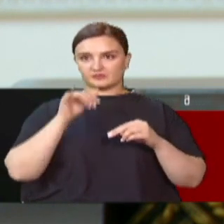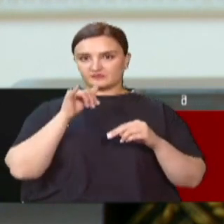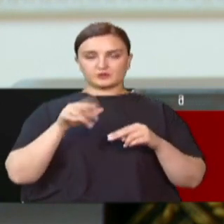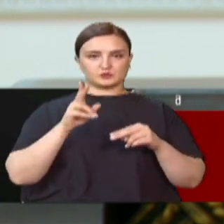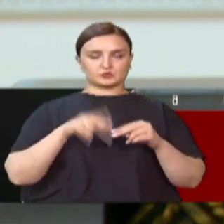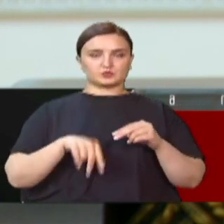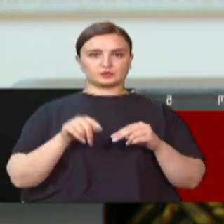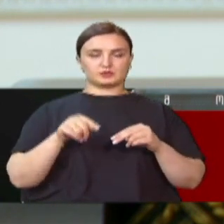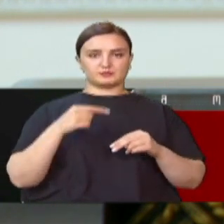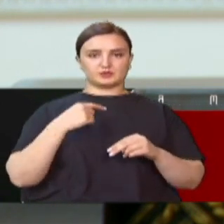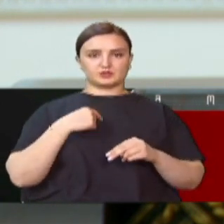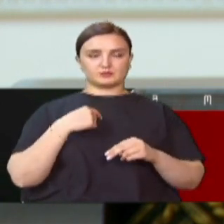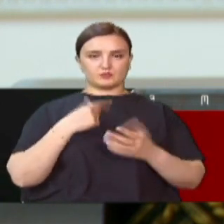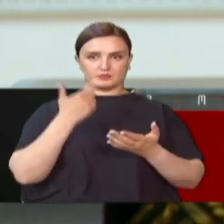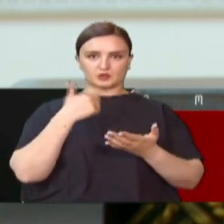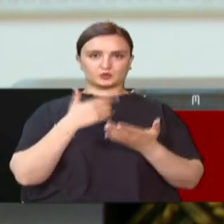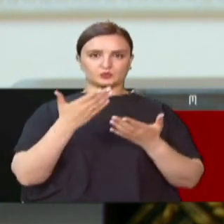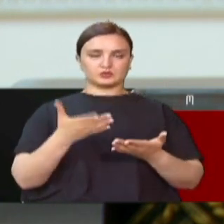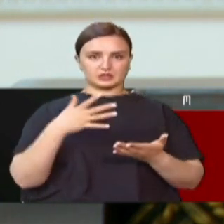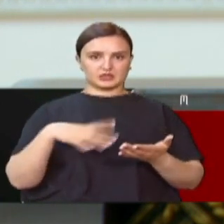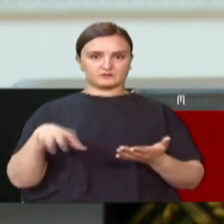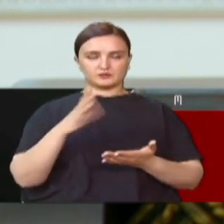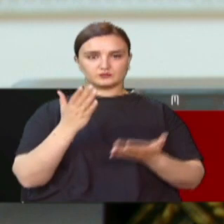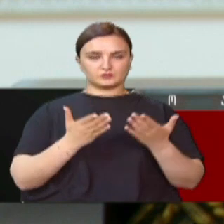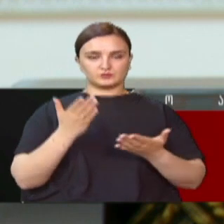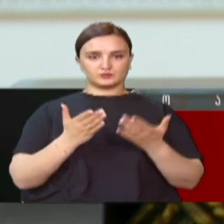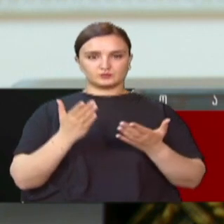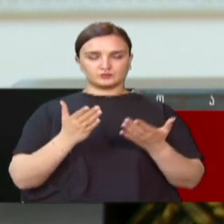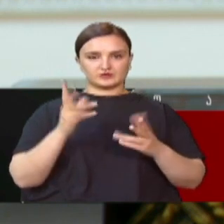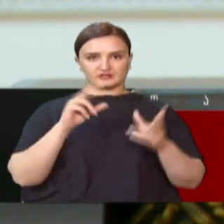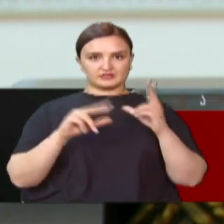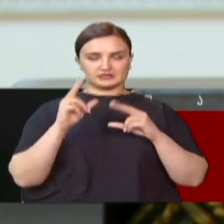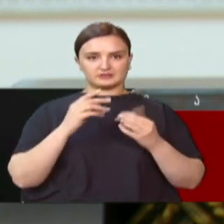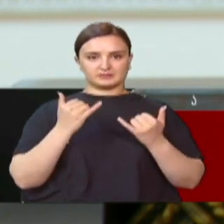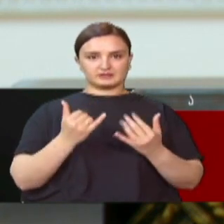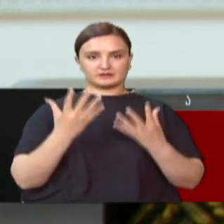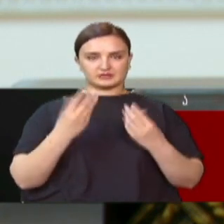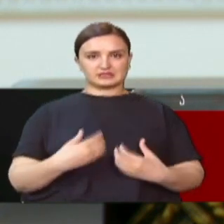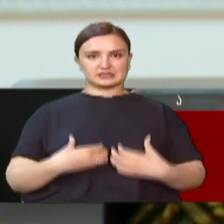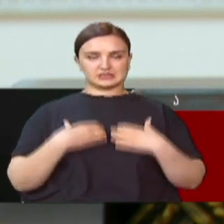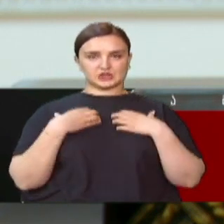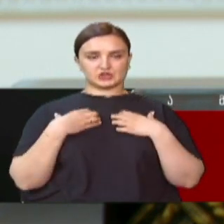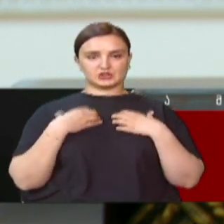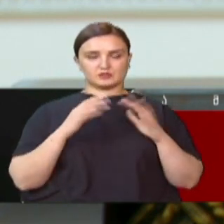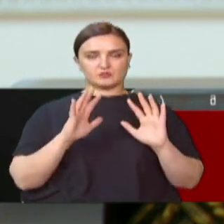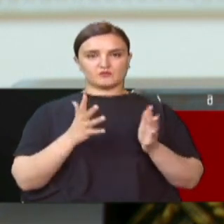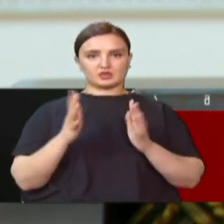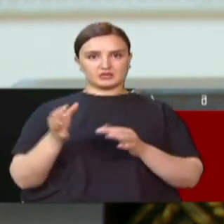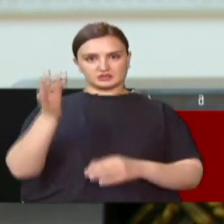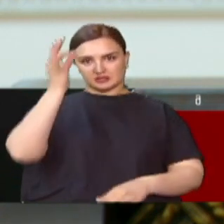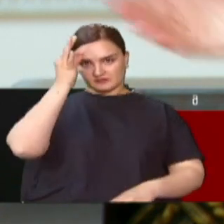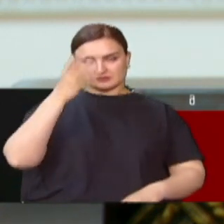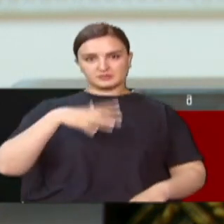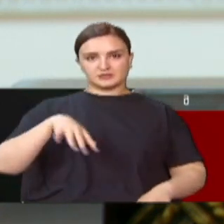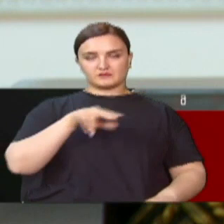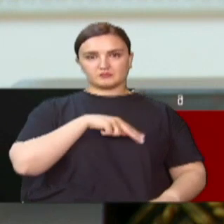სრულდება ჩემო ბატონო საქართველოში, თუ გავით დღევანდელ საშინელ ამაზრზენ მოვლენას გავიხსენებთ